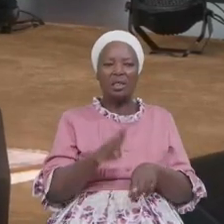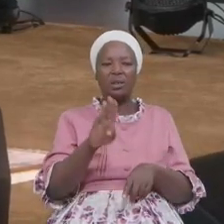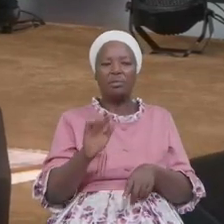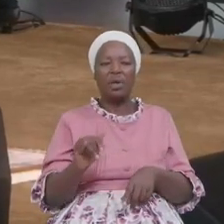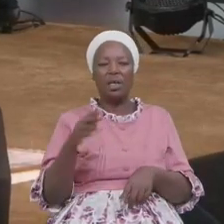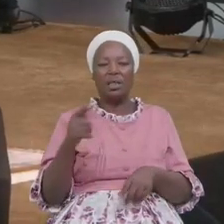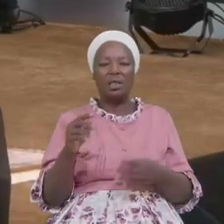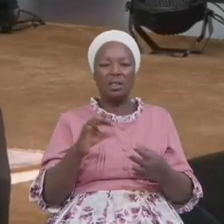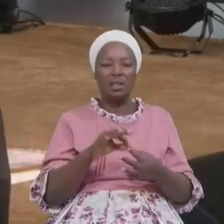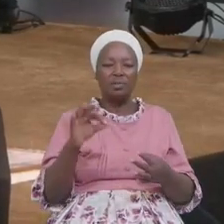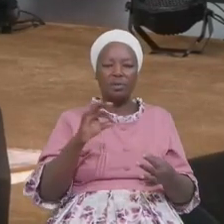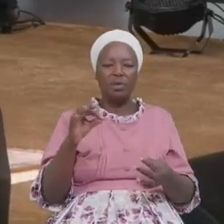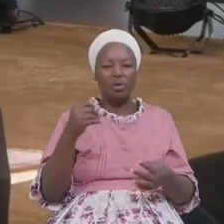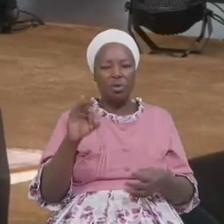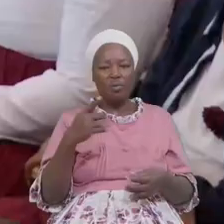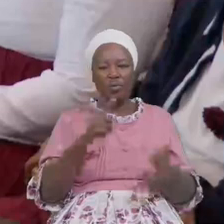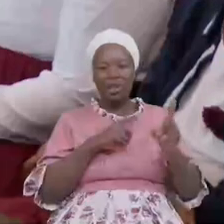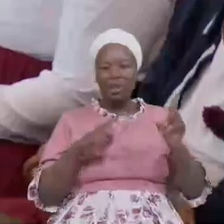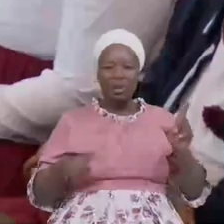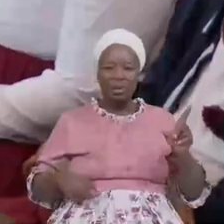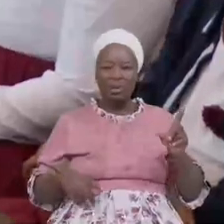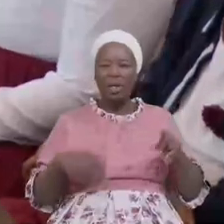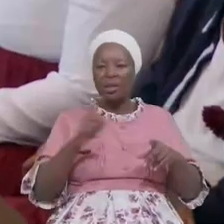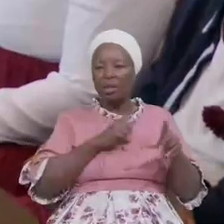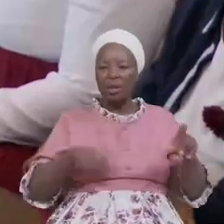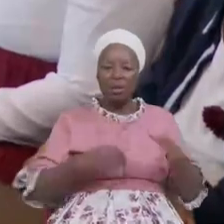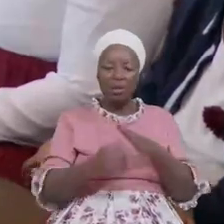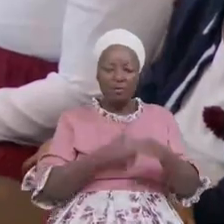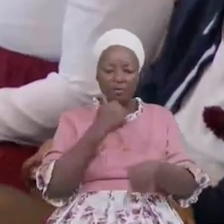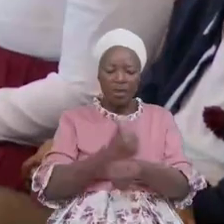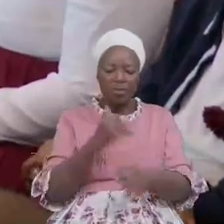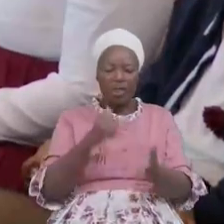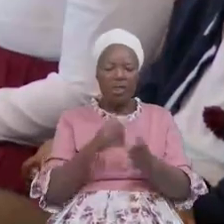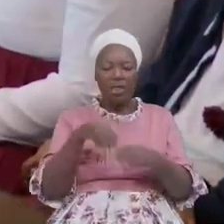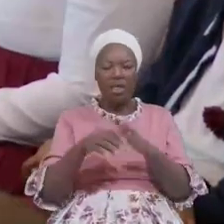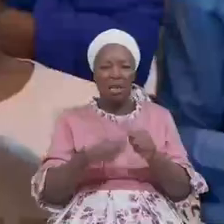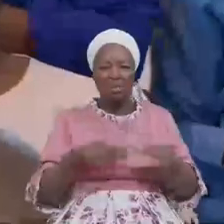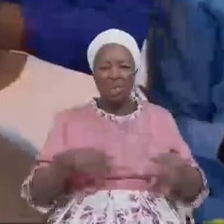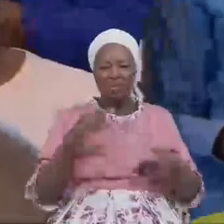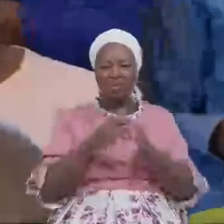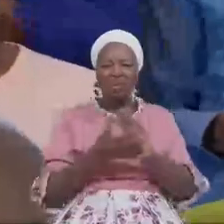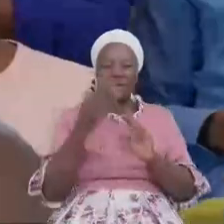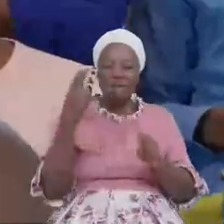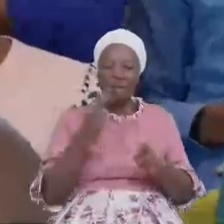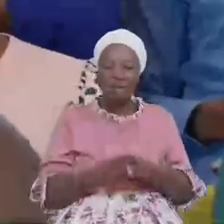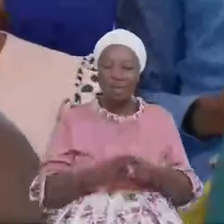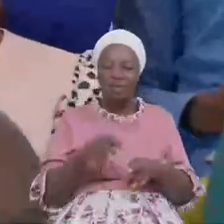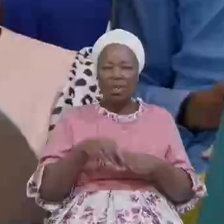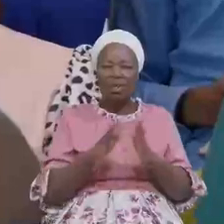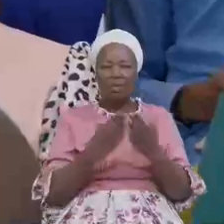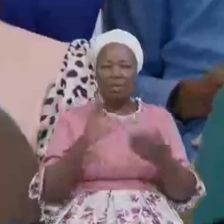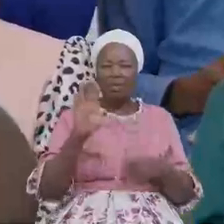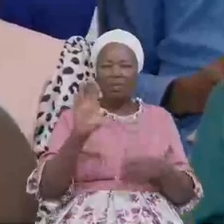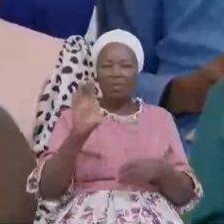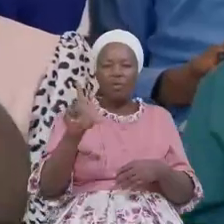l'Esprit. Que Dieu confirme cela dans chaque vie au nom de Jésus. En